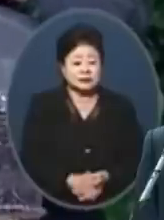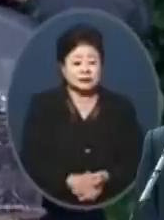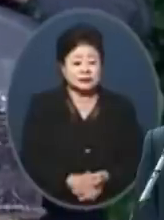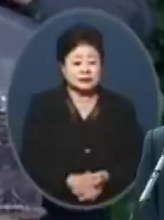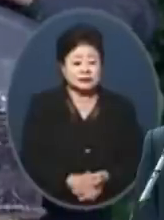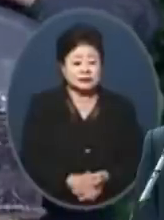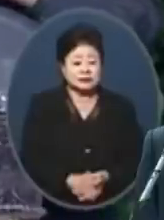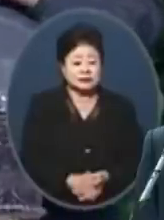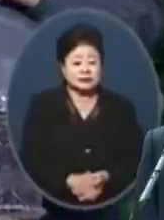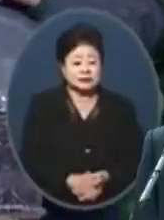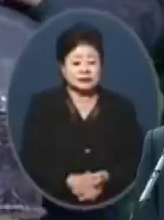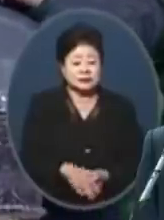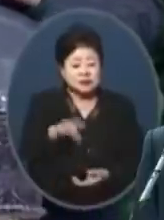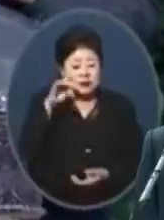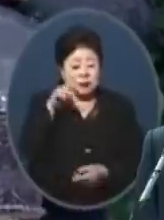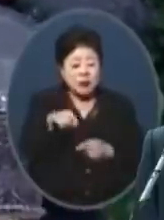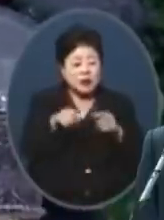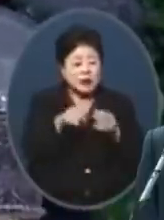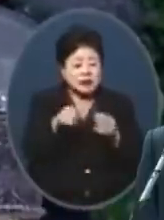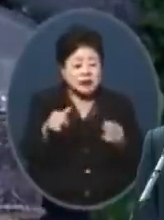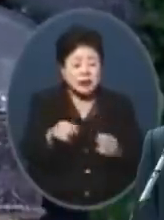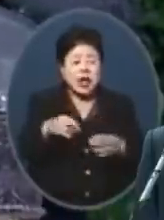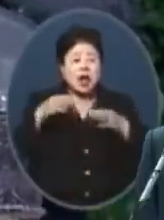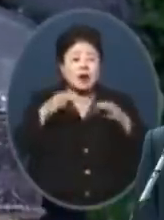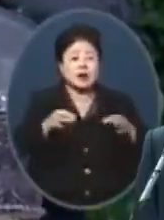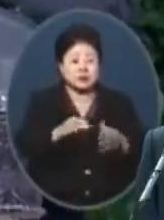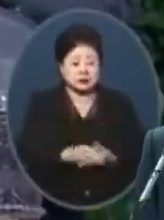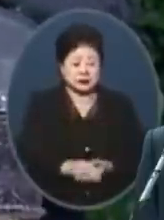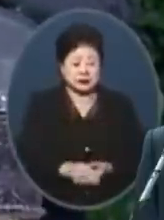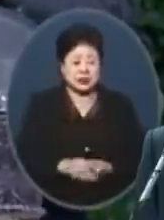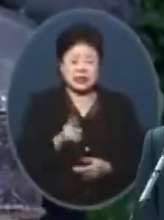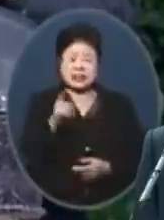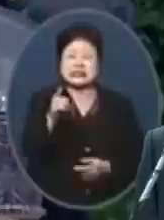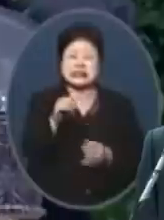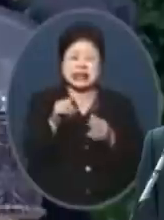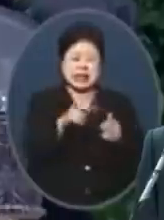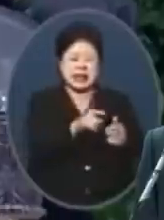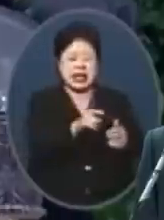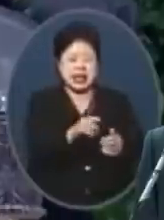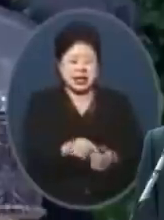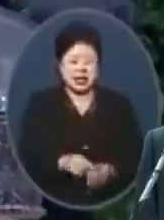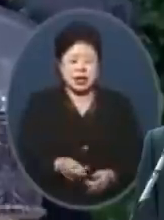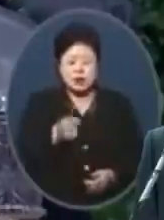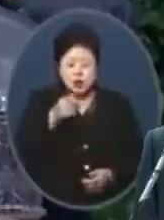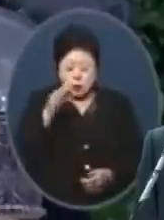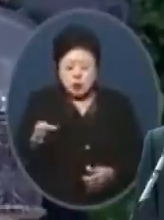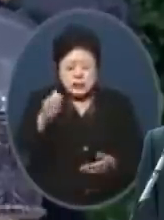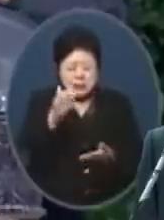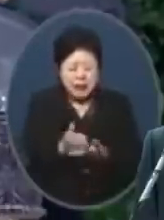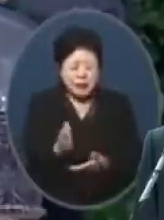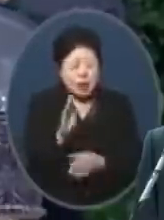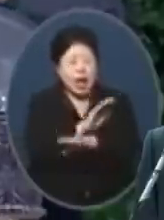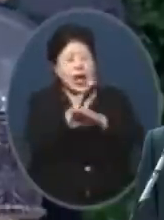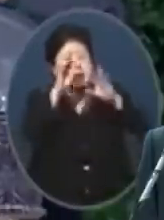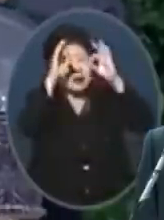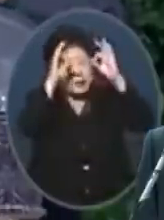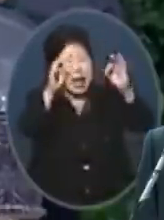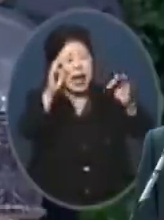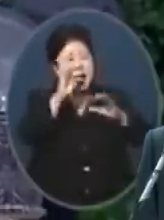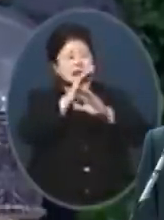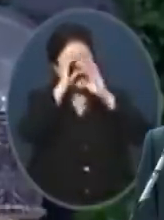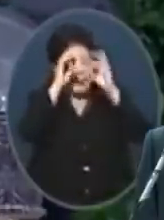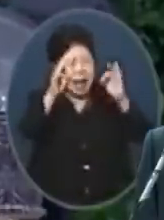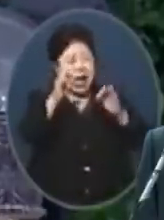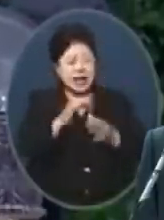was afraid. 처음 건너간 사람이 호함을 칩니다. 이 사람아, 물을 보지 말고 하늘을 보라. 하늘을